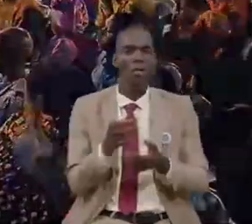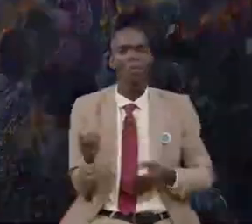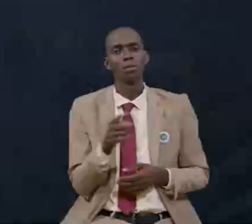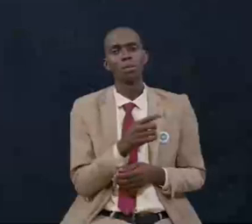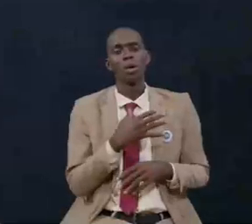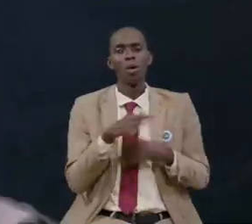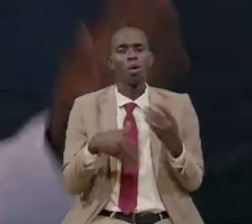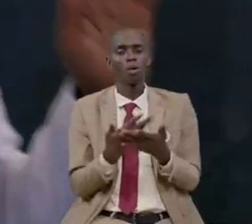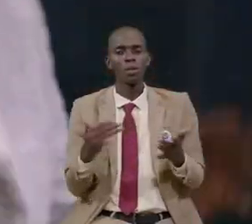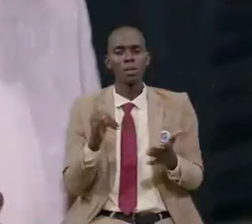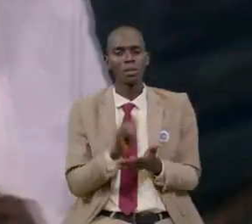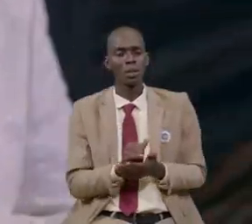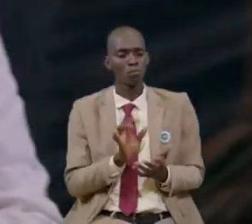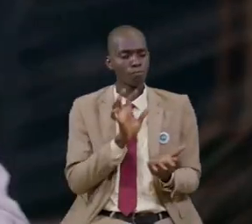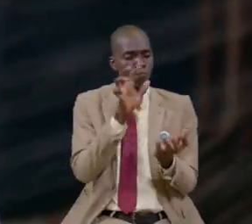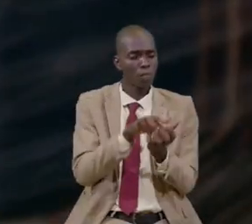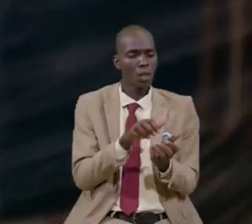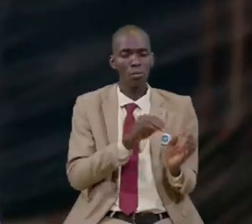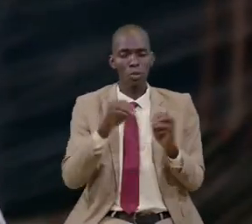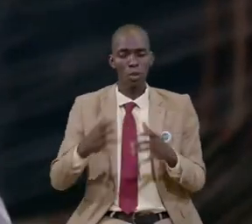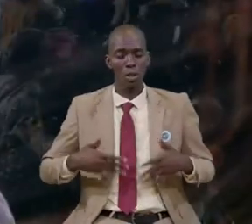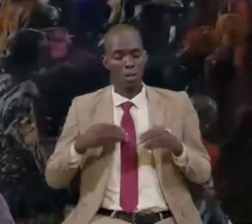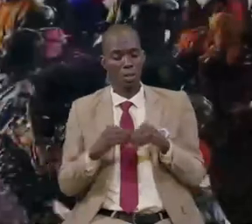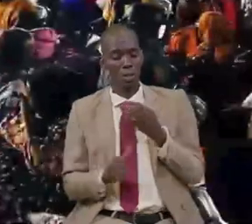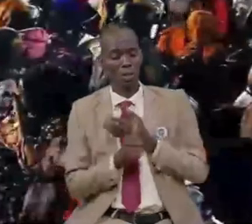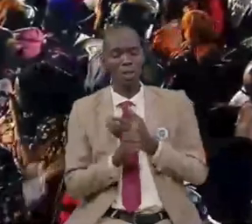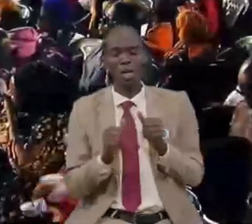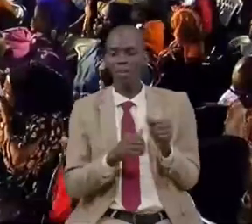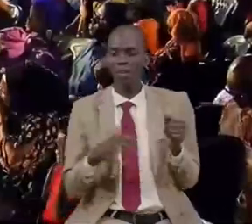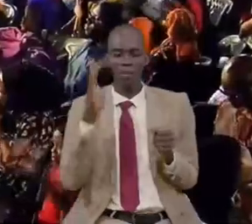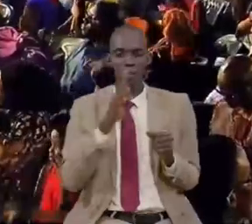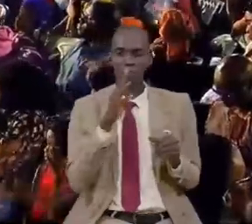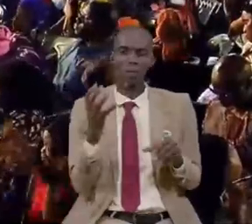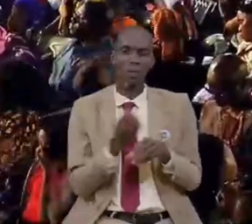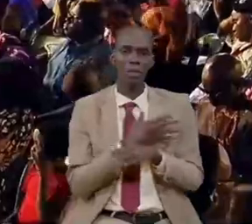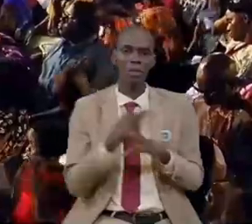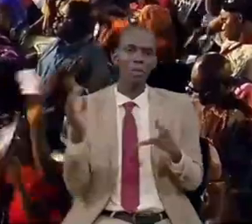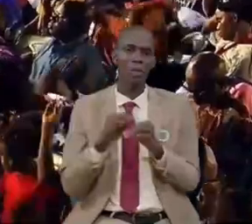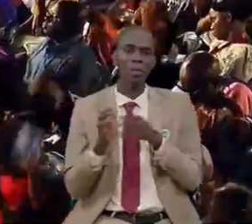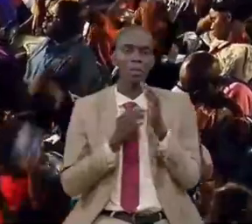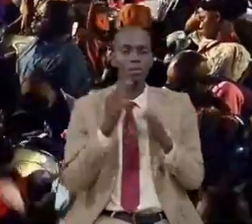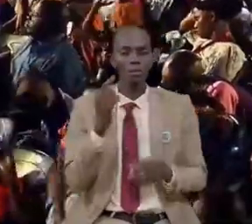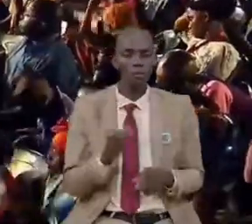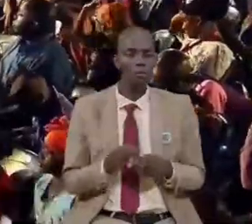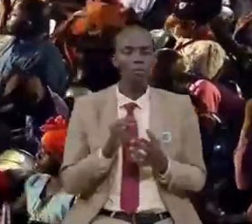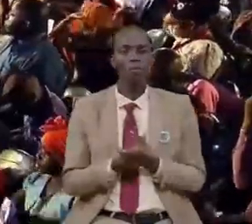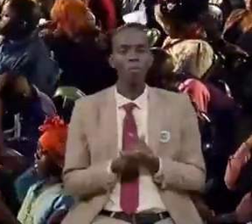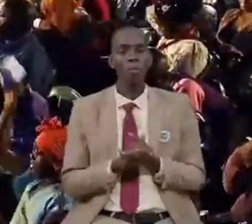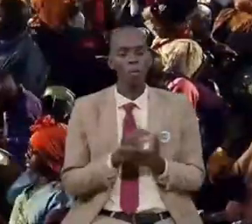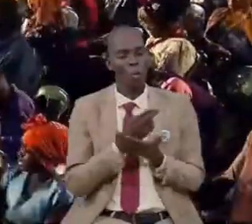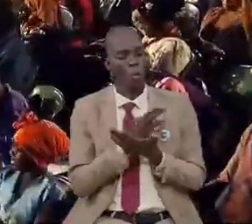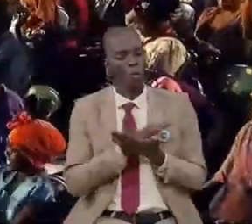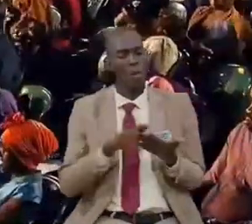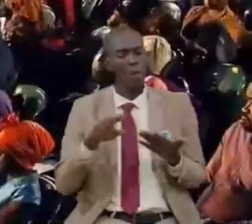vous rendre capable, et les choses qui vous ont pris au piège seront ôtées au nom de Jésus. Est-ce que cela veut dire être